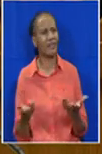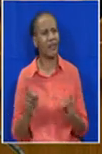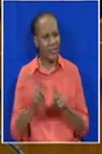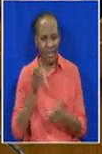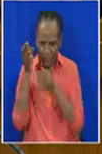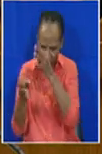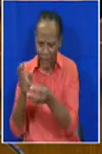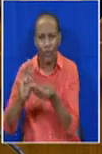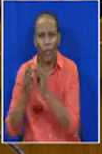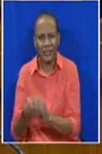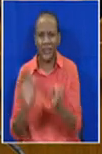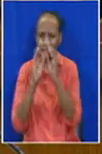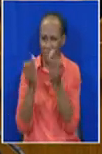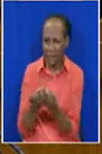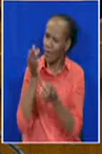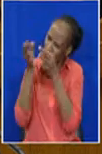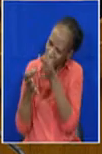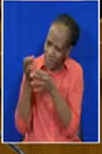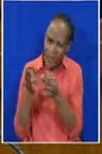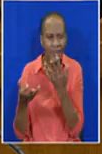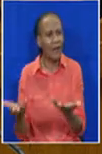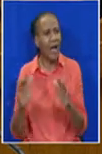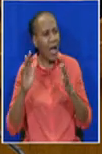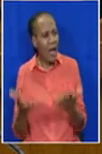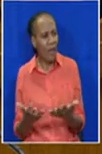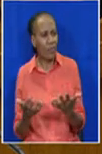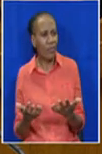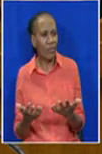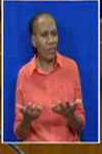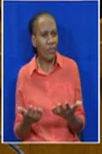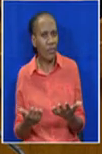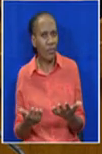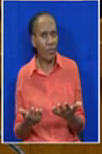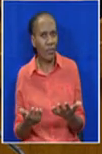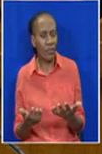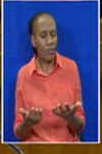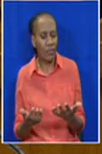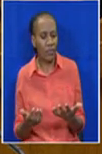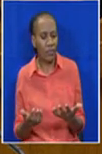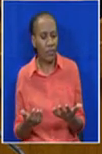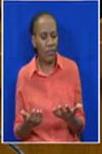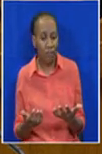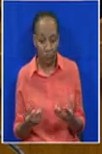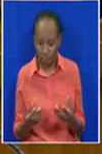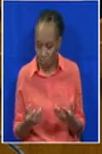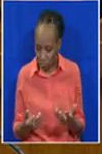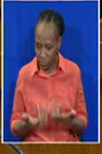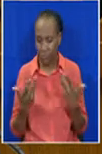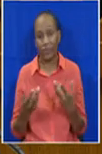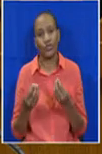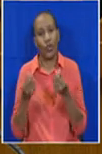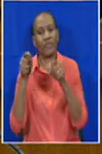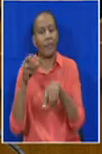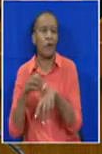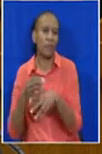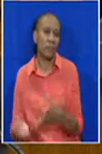ramp. af te weer. Om net van een te steel en vir die ander te gee is nie die oplossing nie minister. U moet een rechtverdige